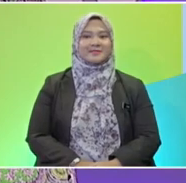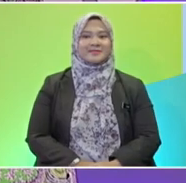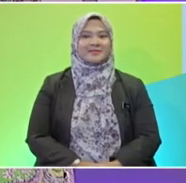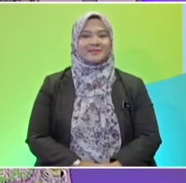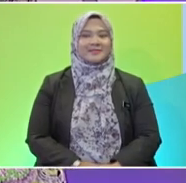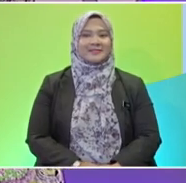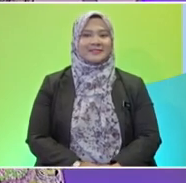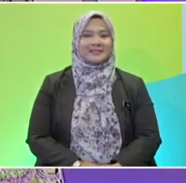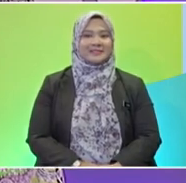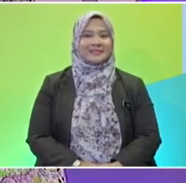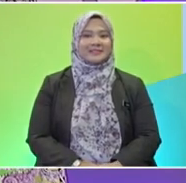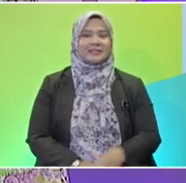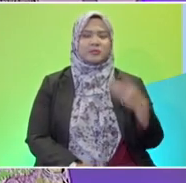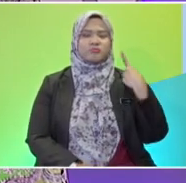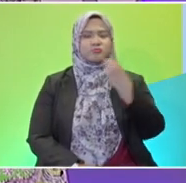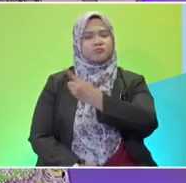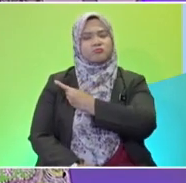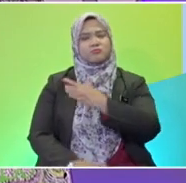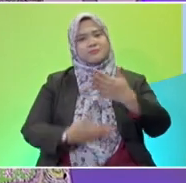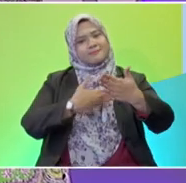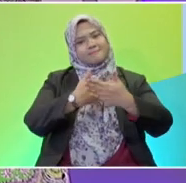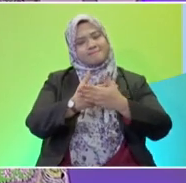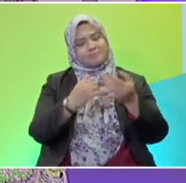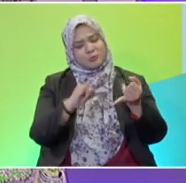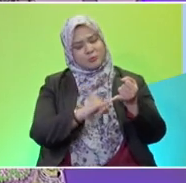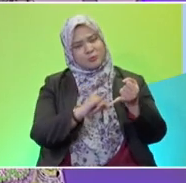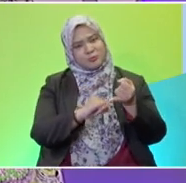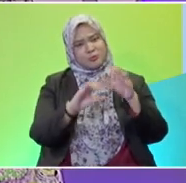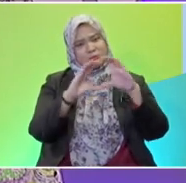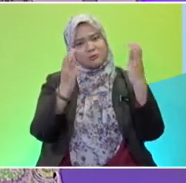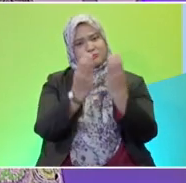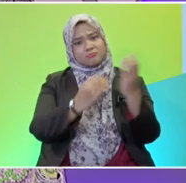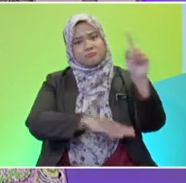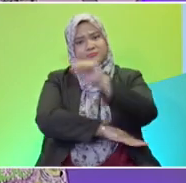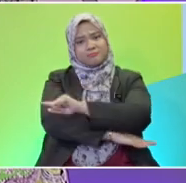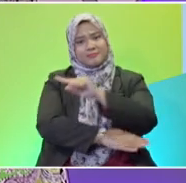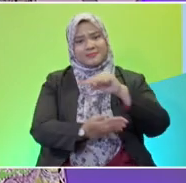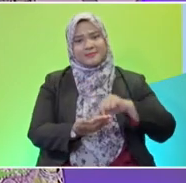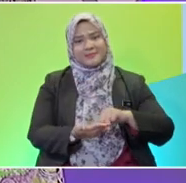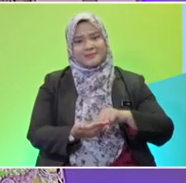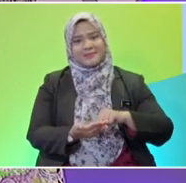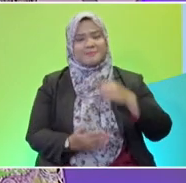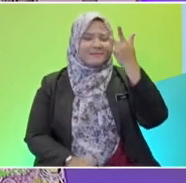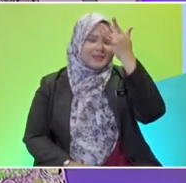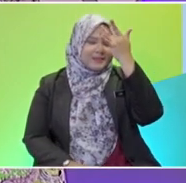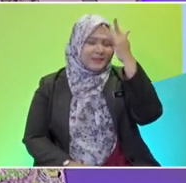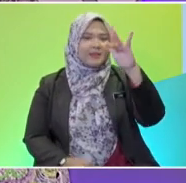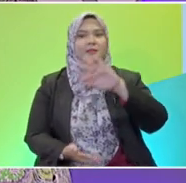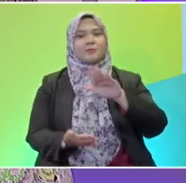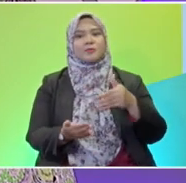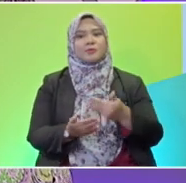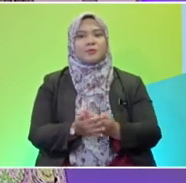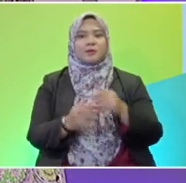murid-murid semua kita percaya memenuhi objektif pembelajaran kita pada hari ini yaitu